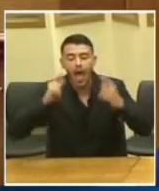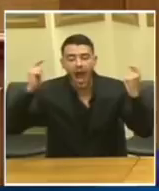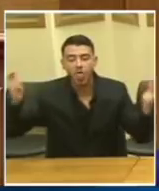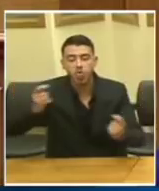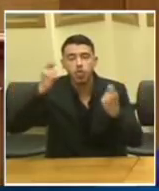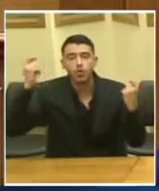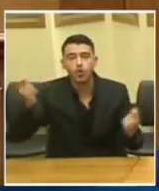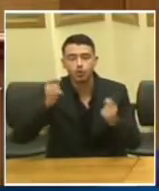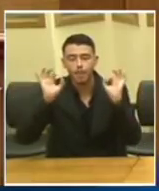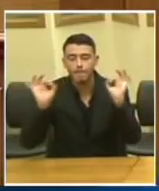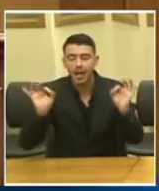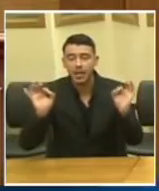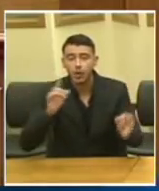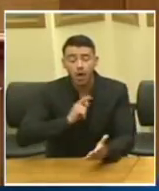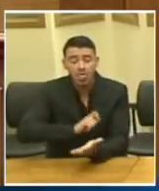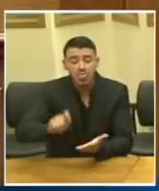αναγνώριση μακεδονικού έθνους.